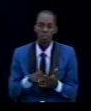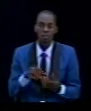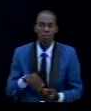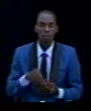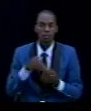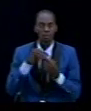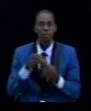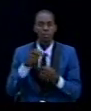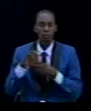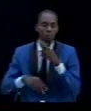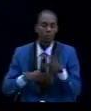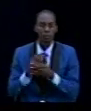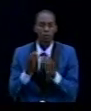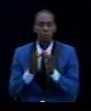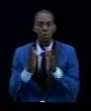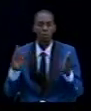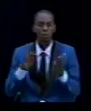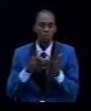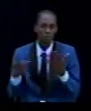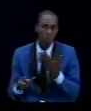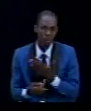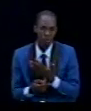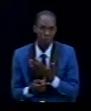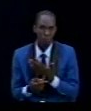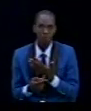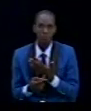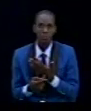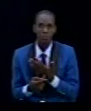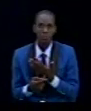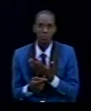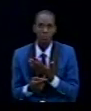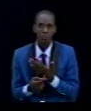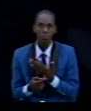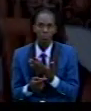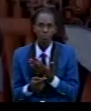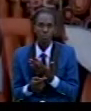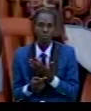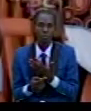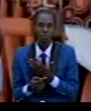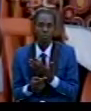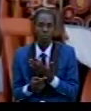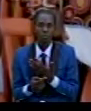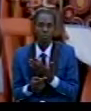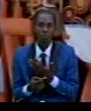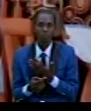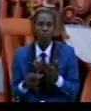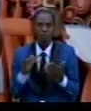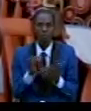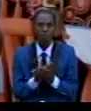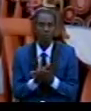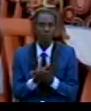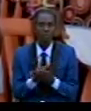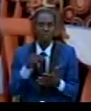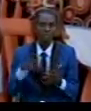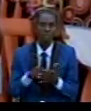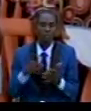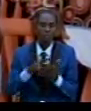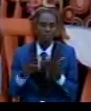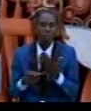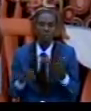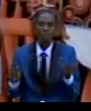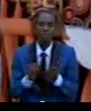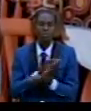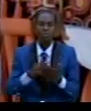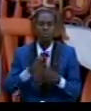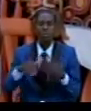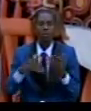cette croisade annule tous les plans de l'ennemi au nom de Jésus-Christ. Let this crusade destroy all plans of the enemy